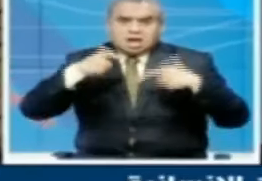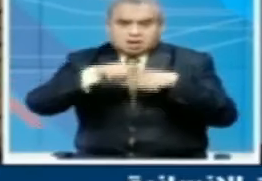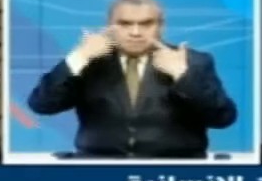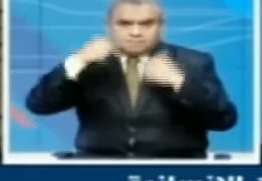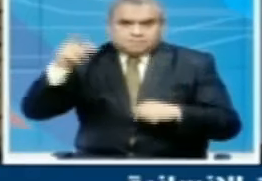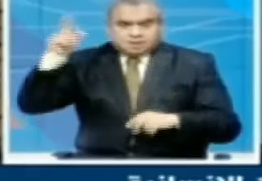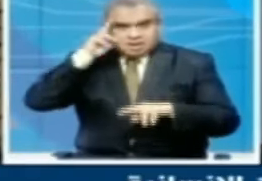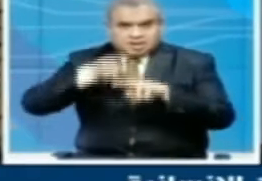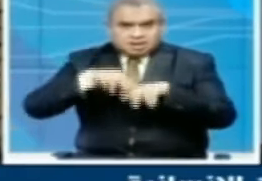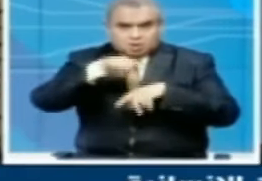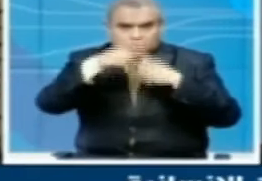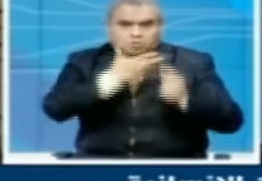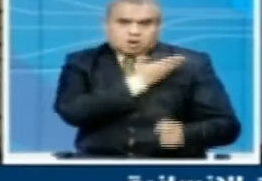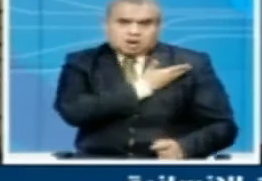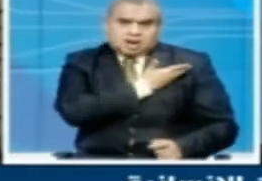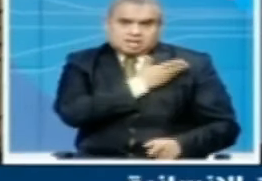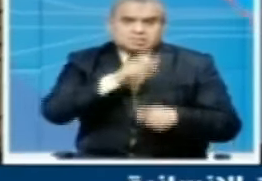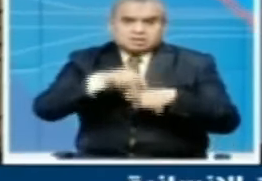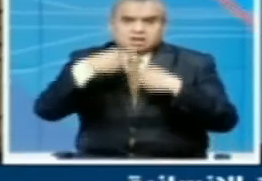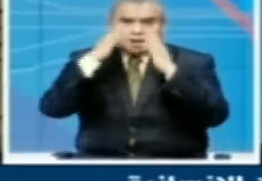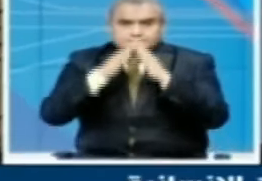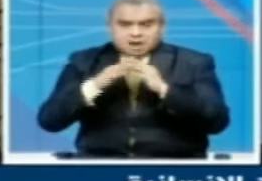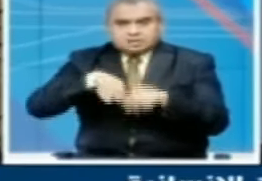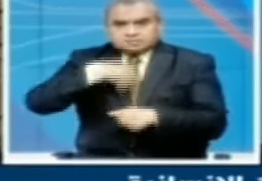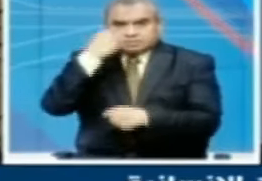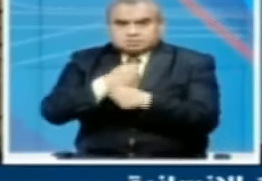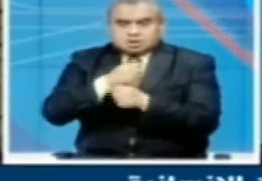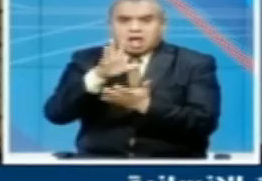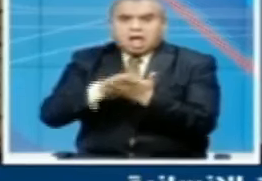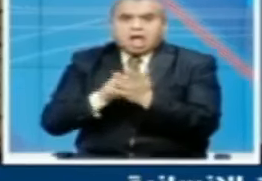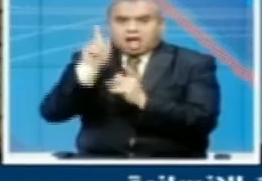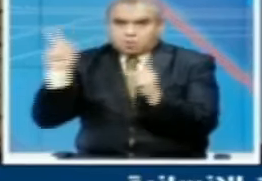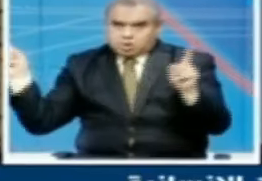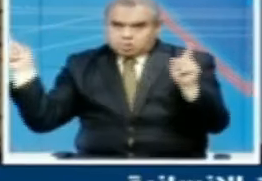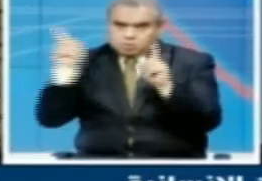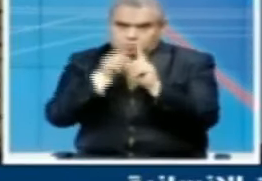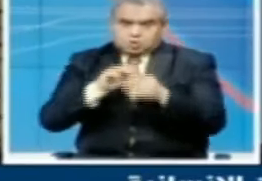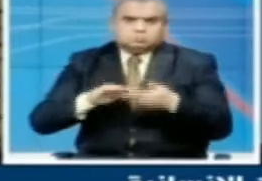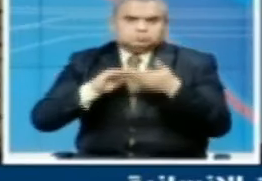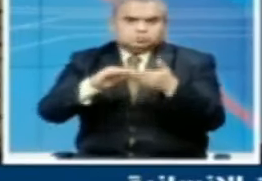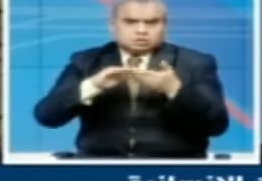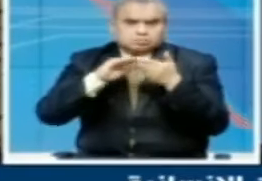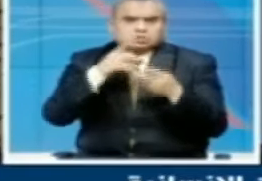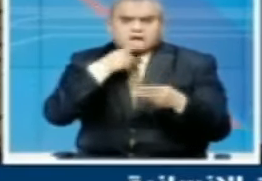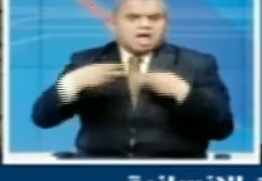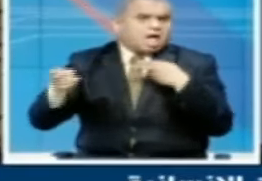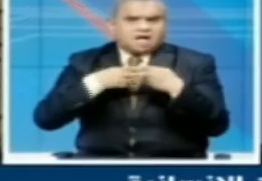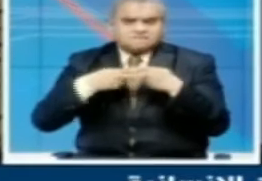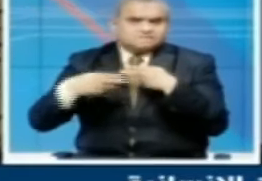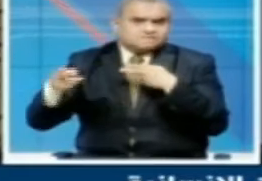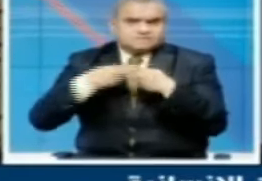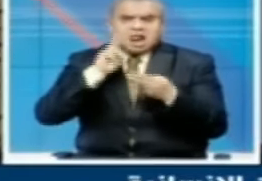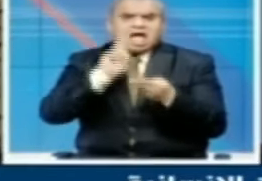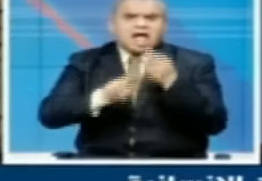غزة والموقف المصري الواضح منذ اللحظة الأولى الرافض تماما لأي